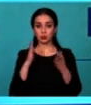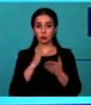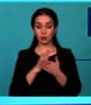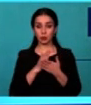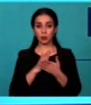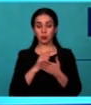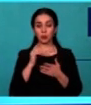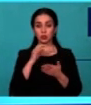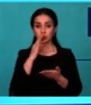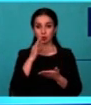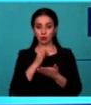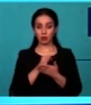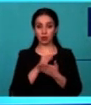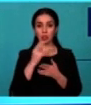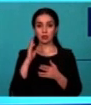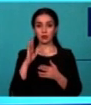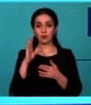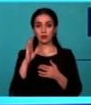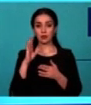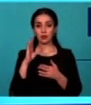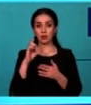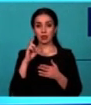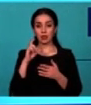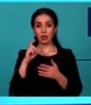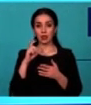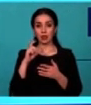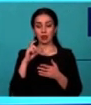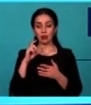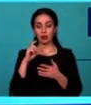Javob. H space bilan V space dan foydalanamiz.